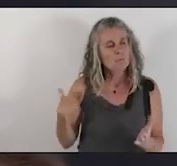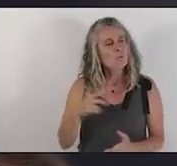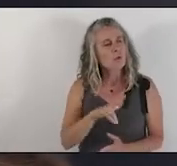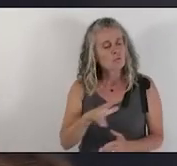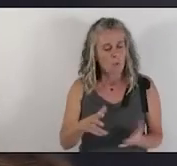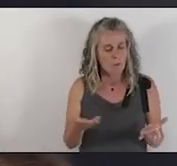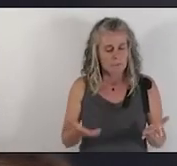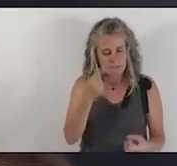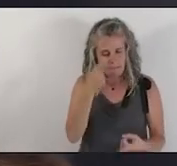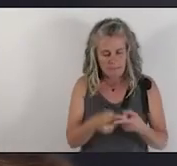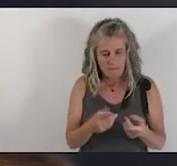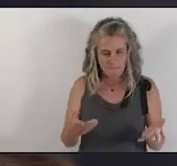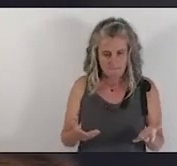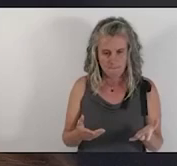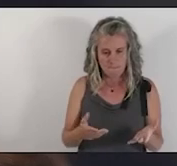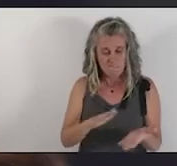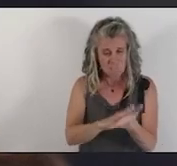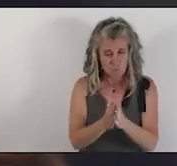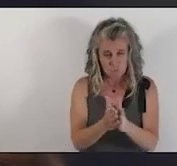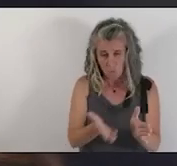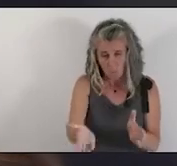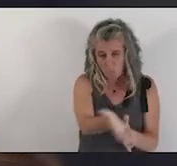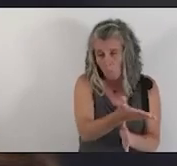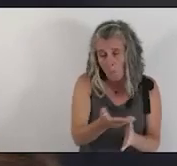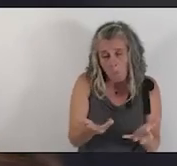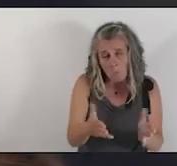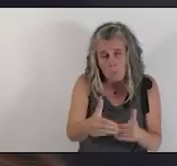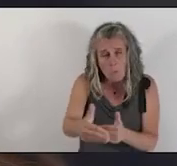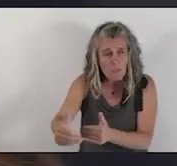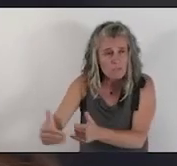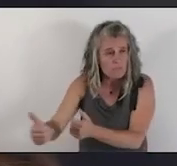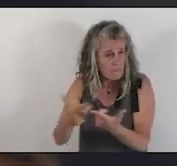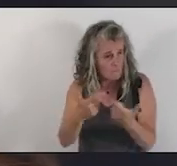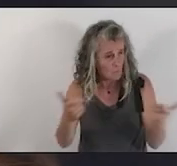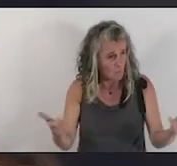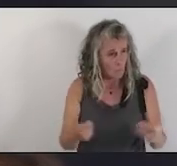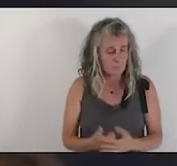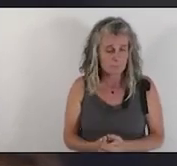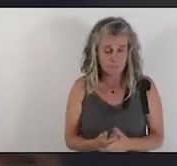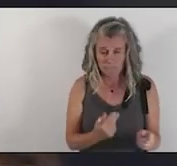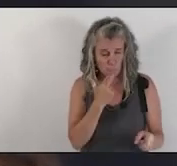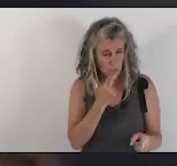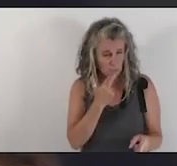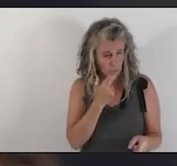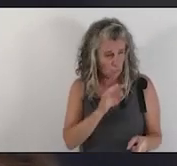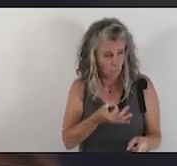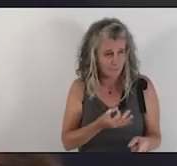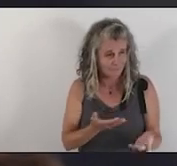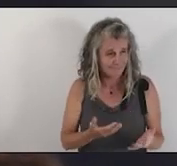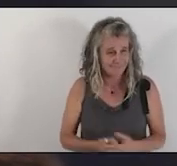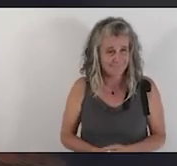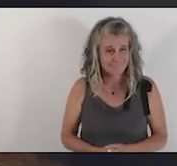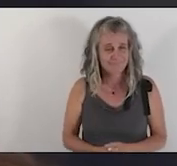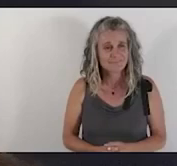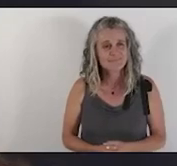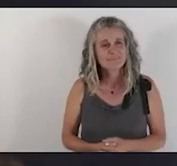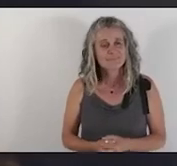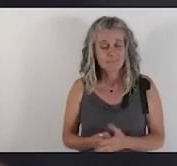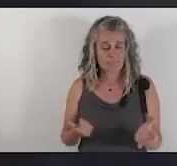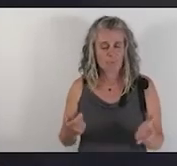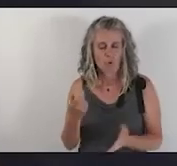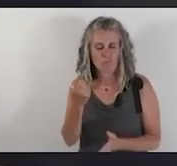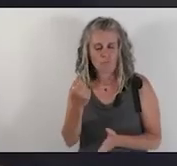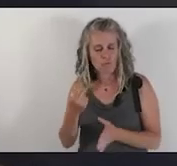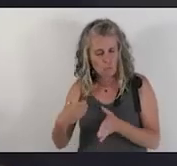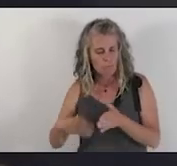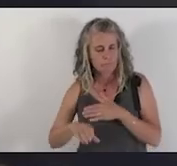des associations qui œuvrent dans divers domaines qui sont tout aussi utiles les uns que les autres. Vous voyez dans le rapport qu'il peut s'agir